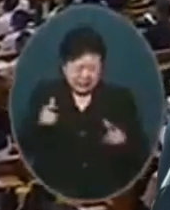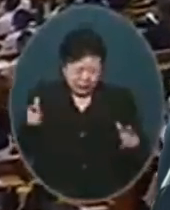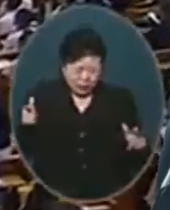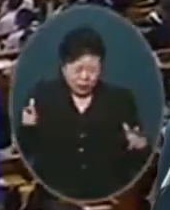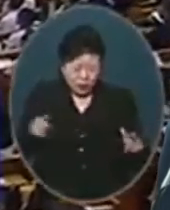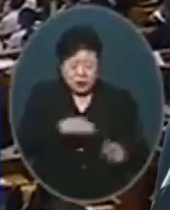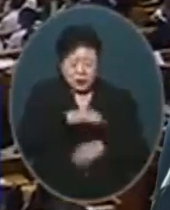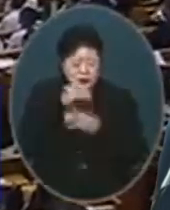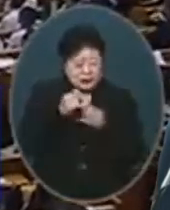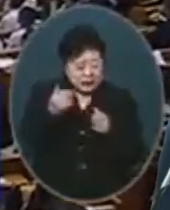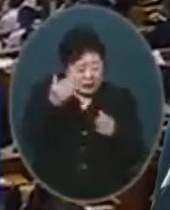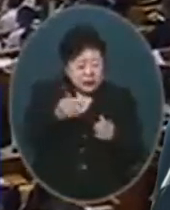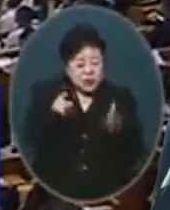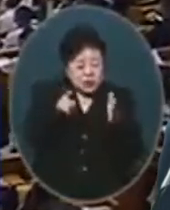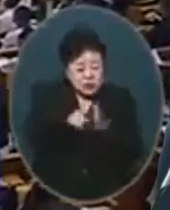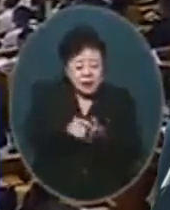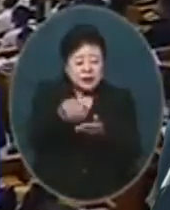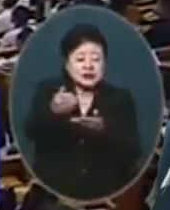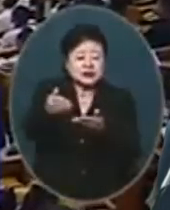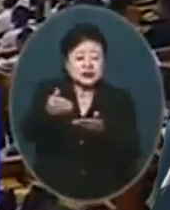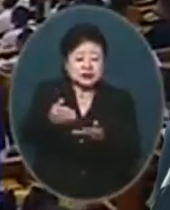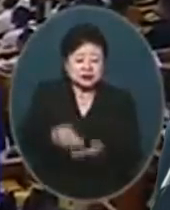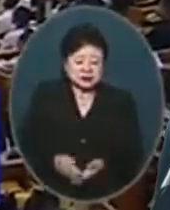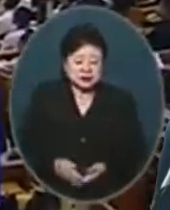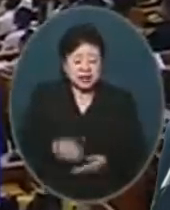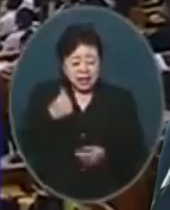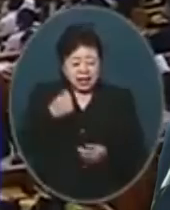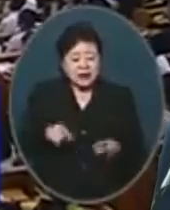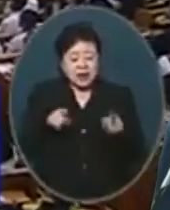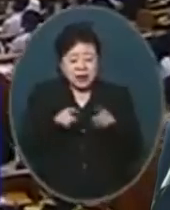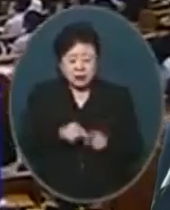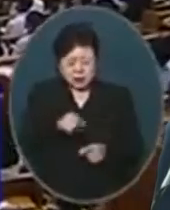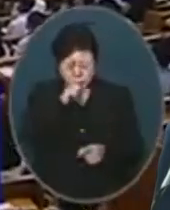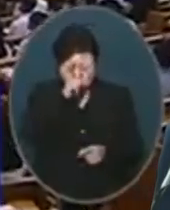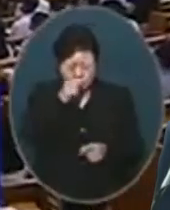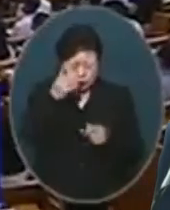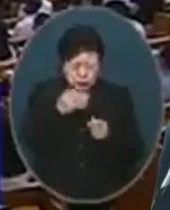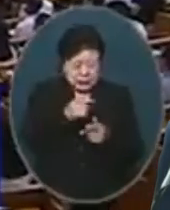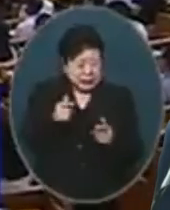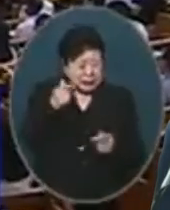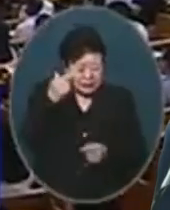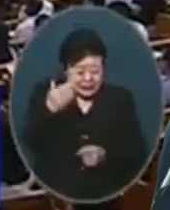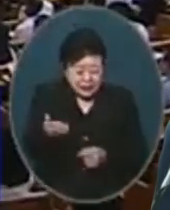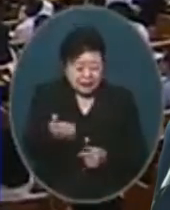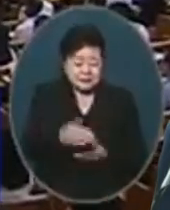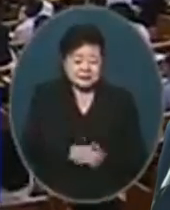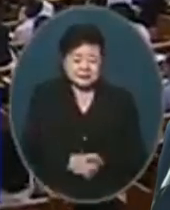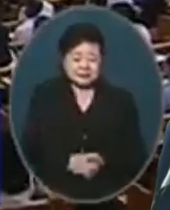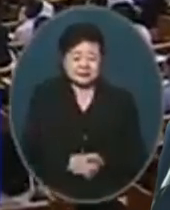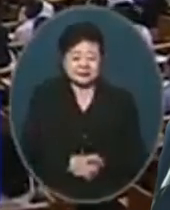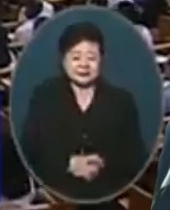아니하고 우리 모든 사람을 위하여 내어주시니가 어찌 그 아들과 함께 모든 것을 우리에게 주시지 아니하겠느냐?